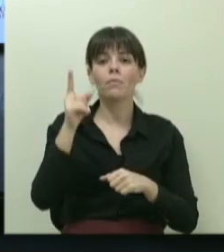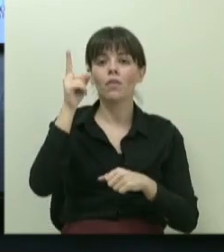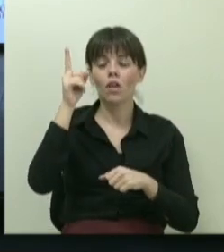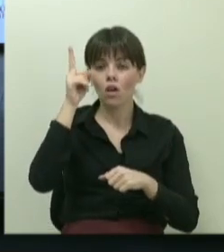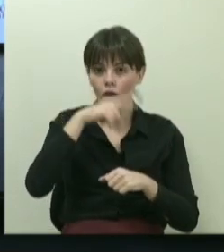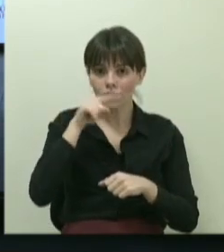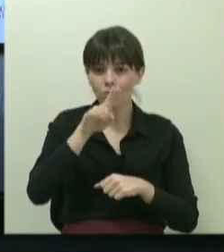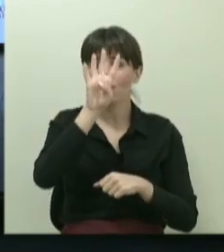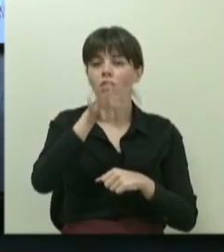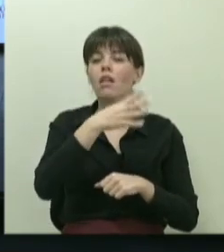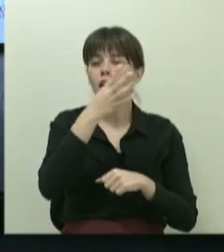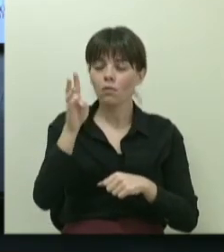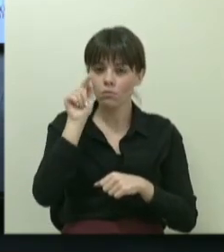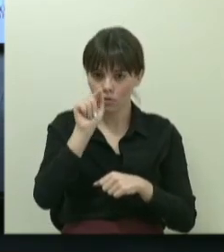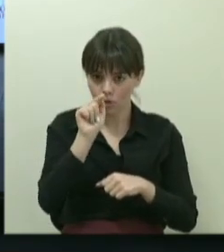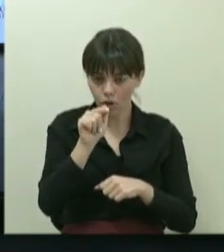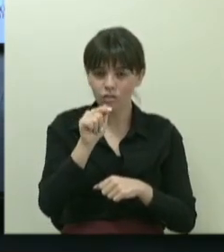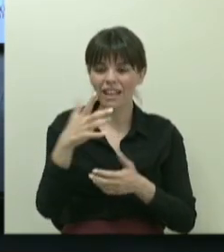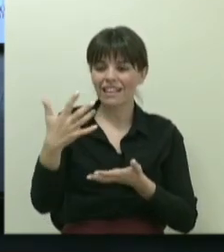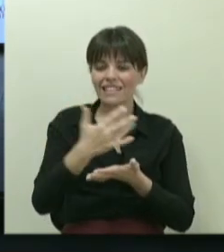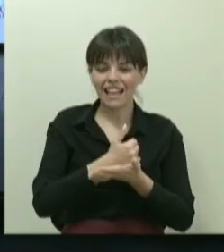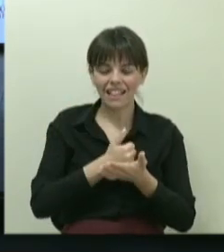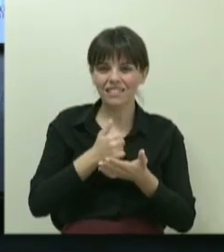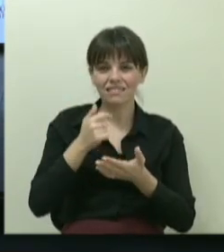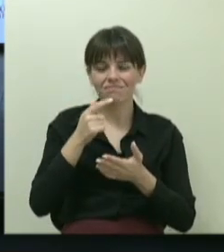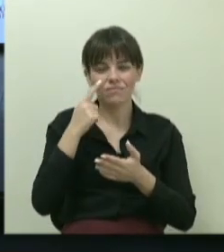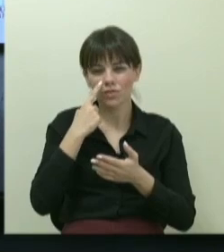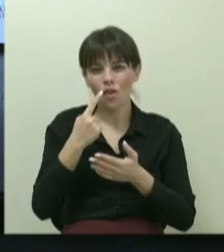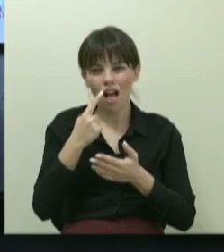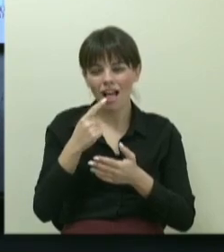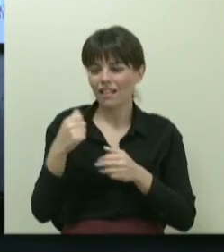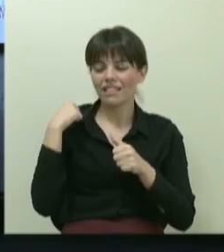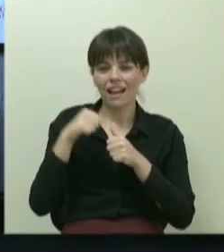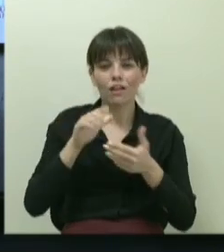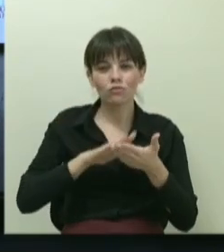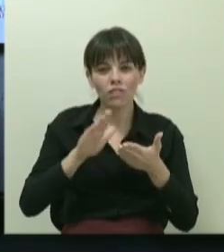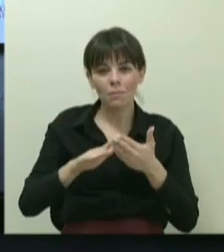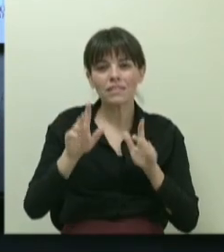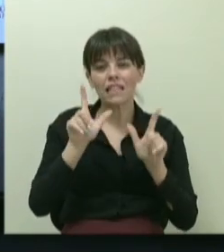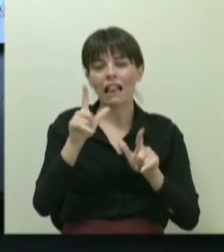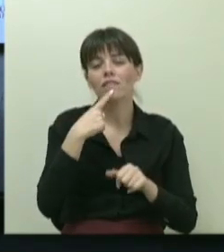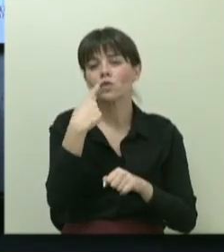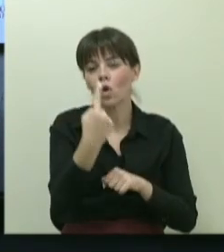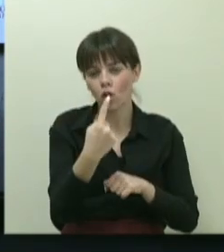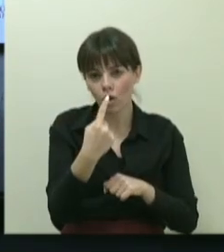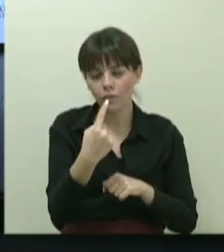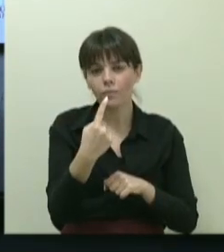Dolayısıyla bu tabloda bize gelir dağılımının tekrar düzeltilmesi gerektiğini söylüyor.